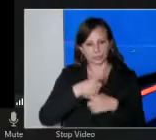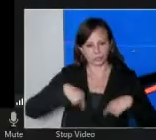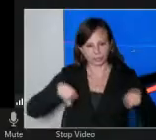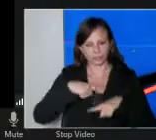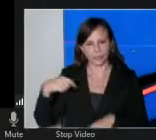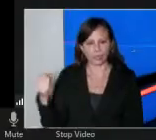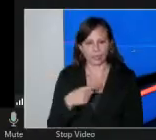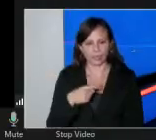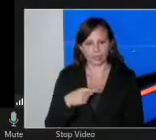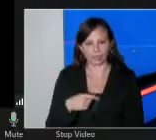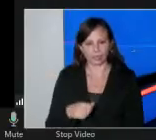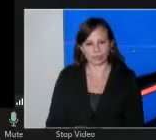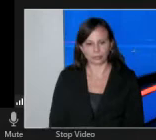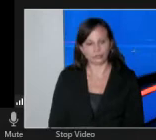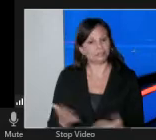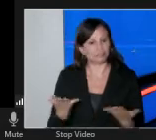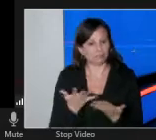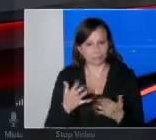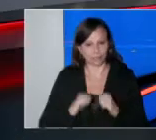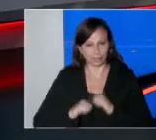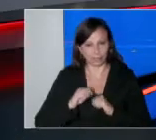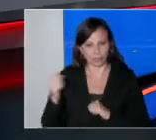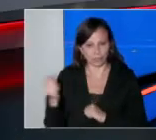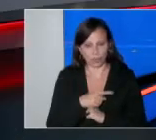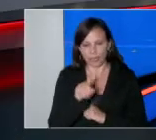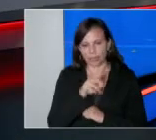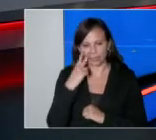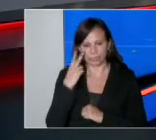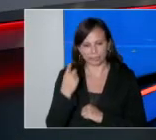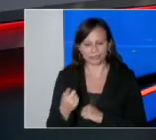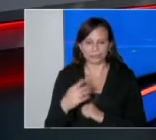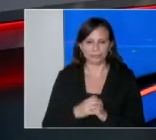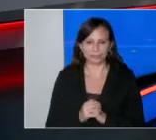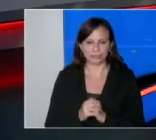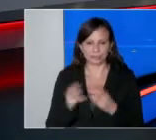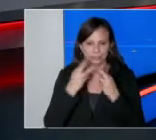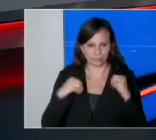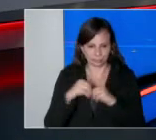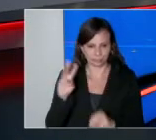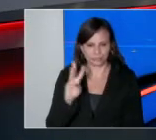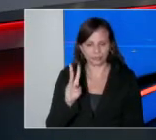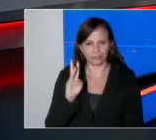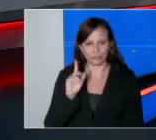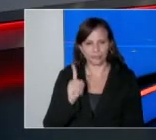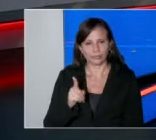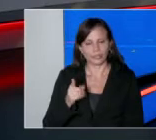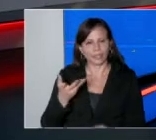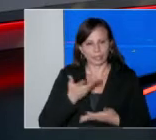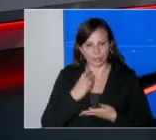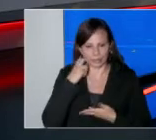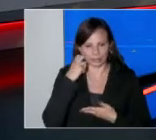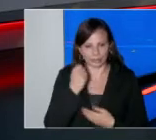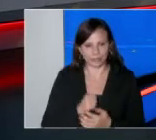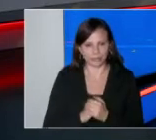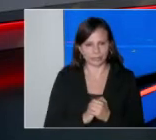ומעניין לראות איך הכנסת תנהג בשבוע הבא. מה שרואים מכאן לא רואים משם, משפחת שרון צריכה לקחת תמלוגים על הסיפור הזה,